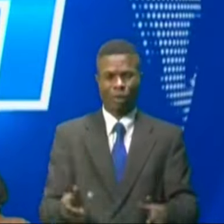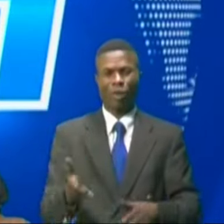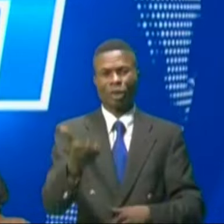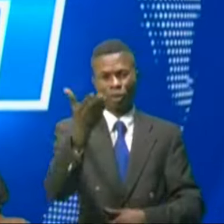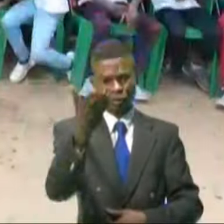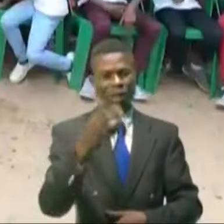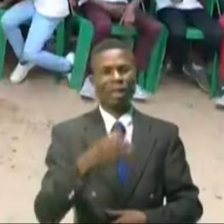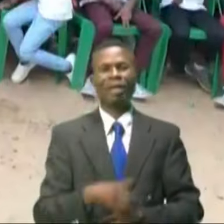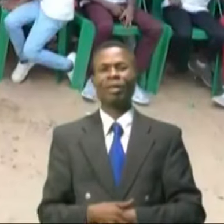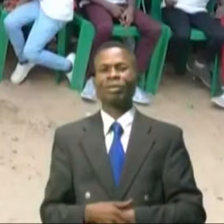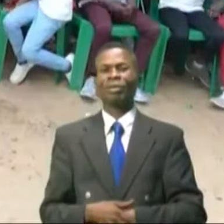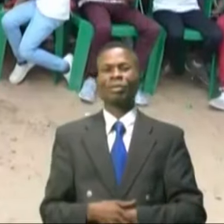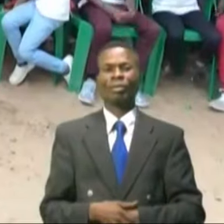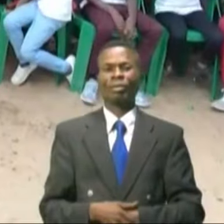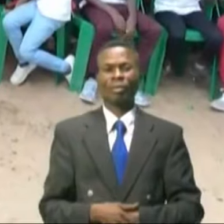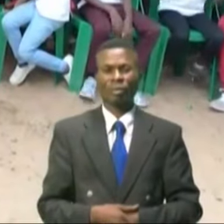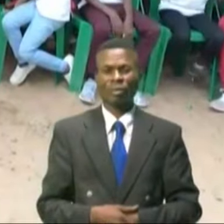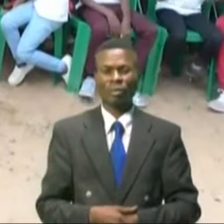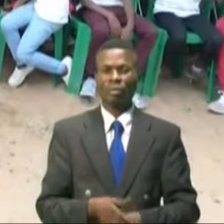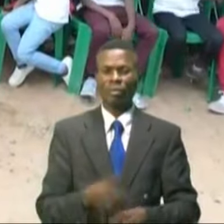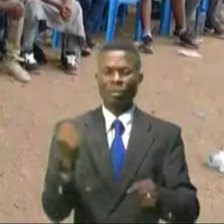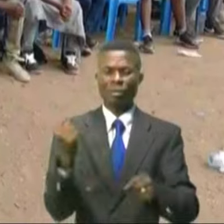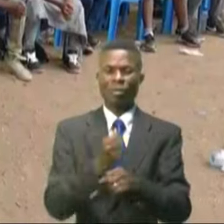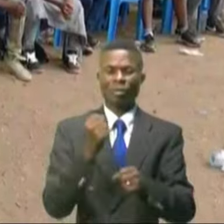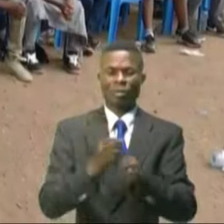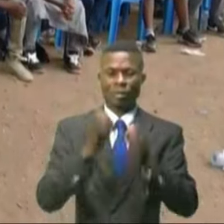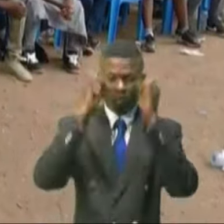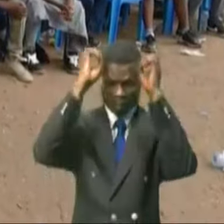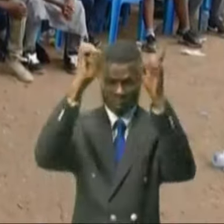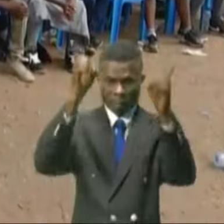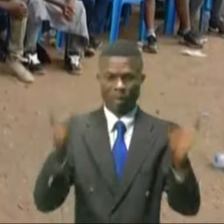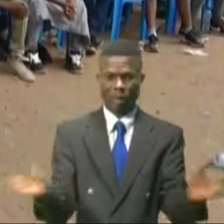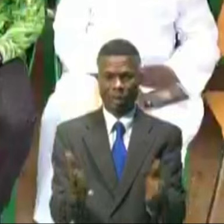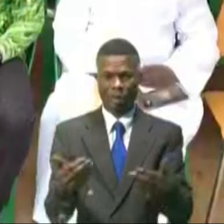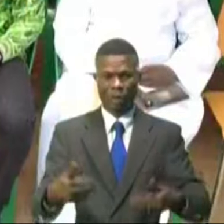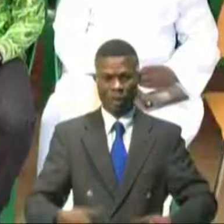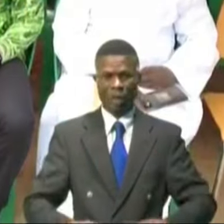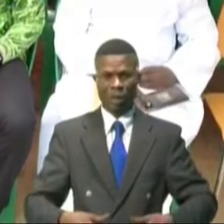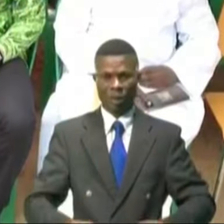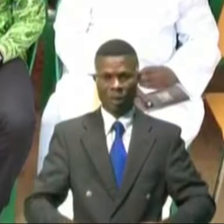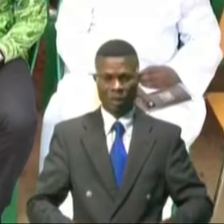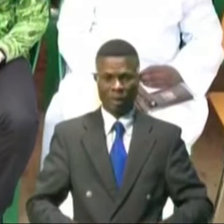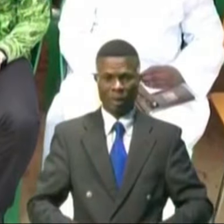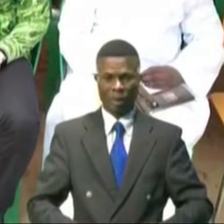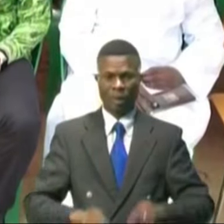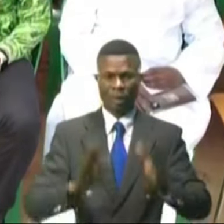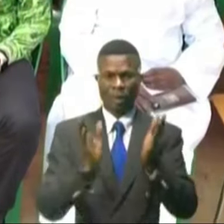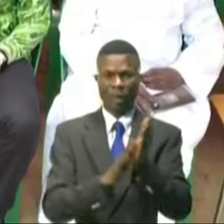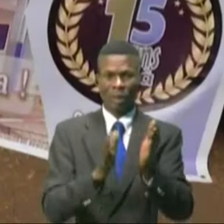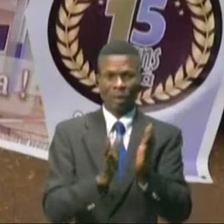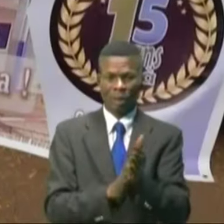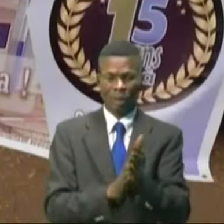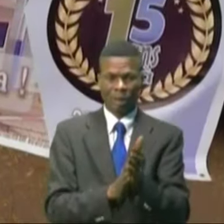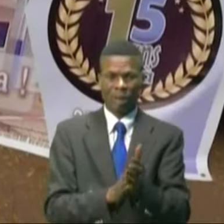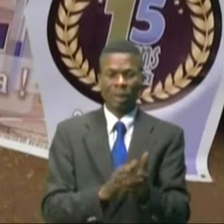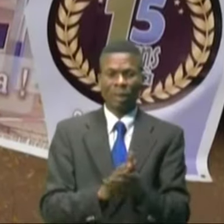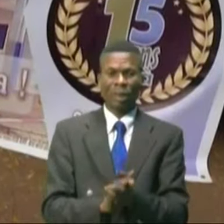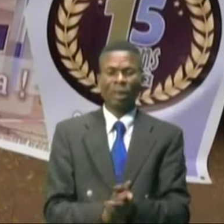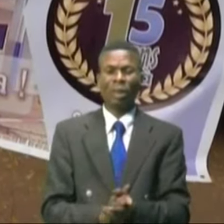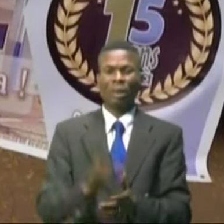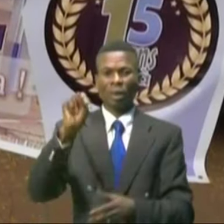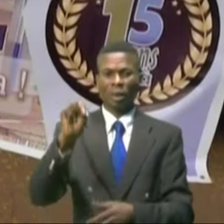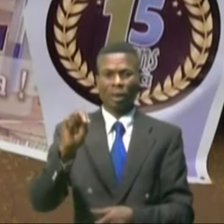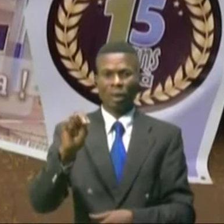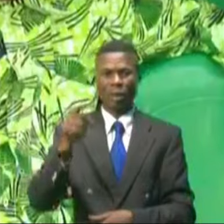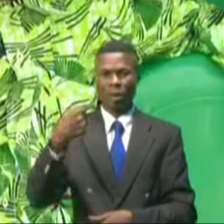Kabamba. 15 ans au service de l'éducation et de l'encadrement de la jeunesse, le complexe scolaire Frère Zouza, l'une des œuvres des frères